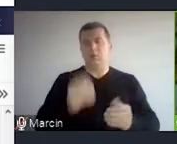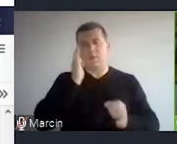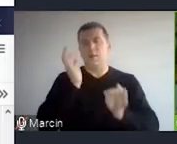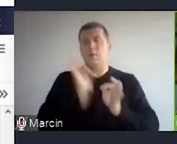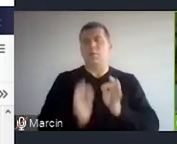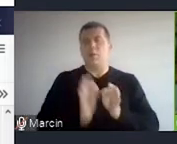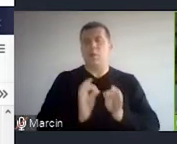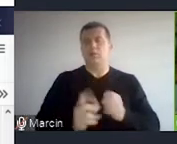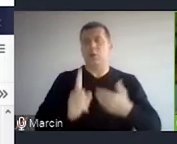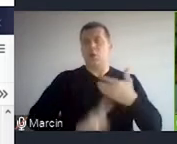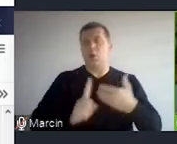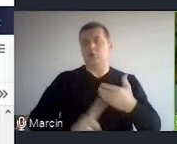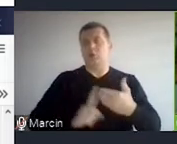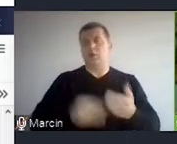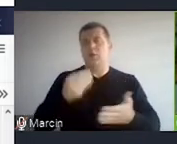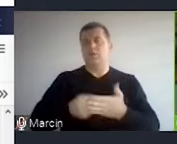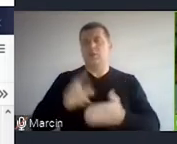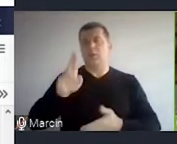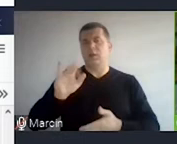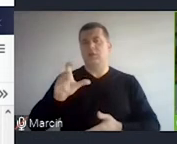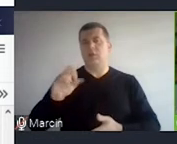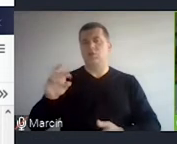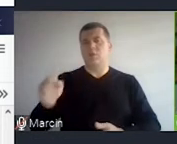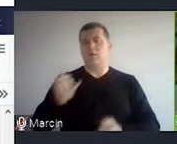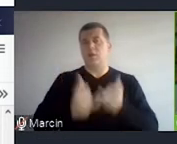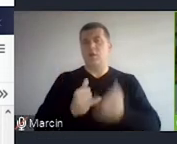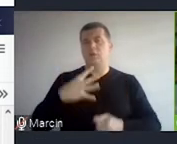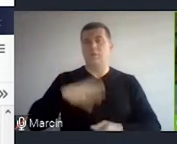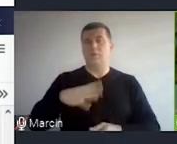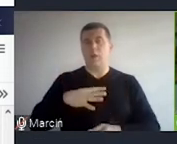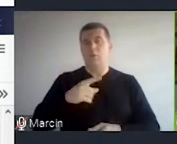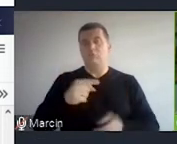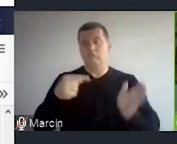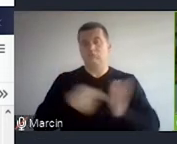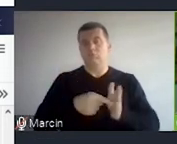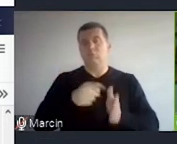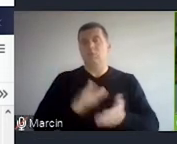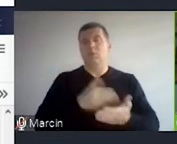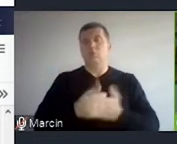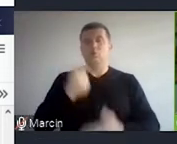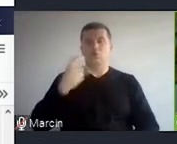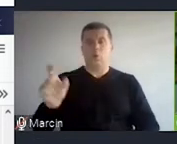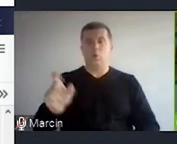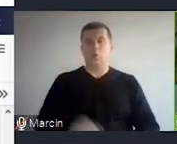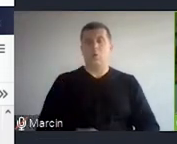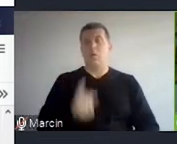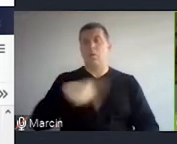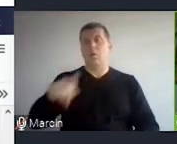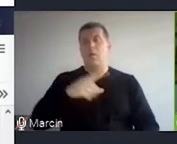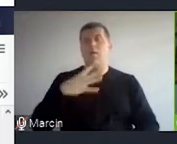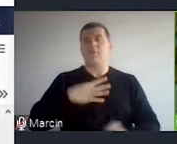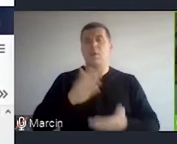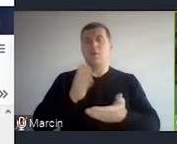proporcjonalne rozliczenie kwoty ryczałtowej. Czyli jeśli wartość docelowa to 100, a Państwo wartość